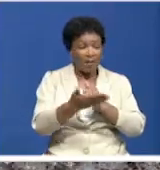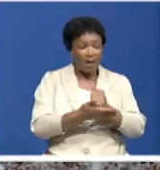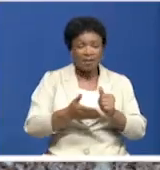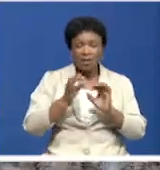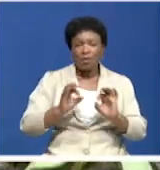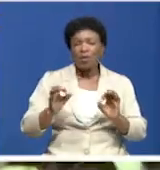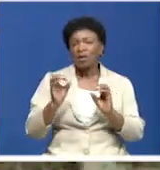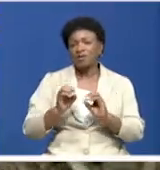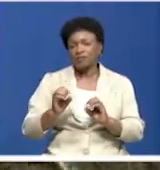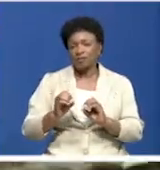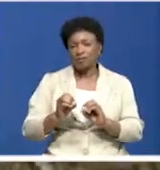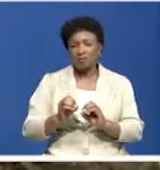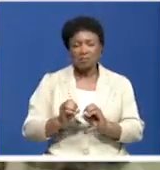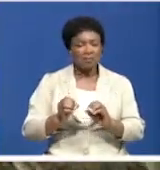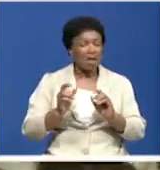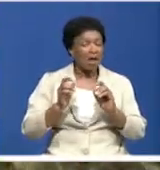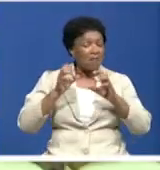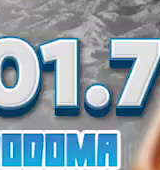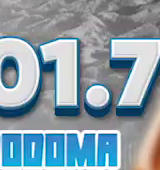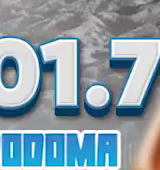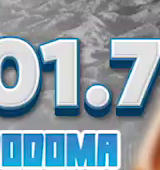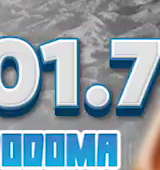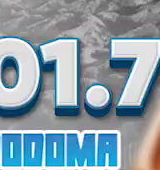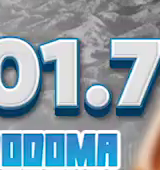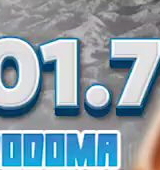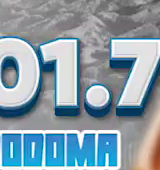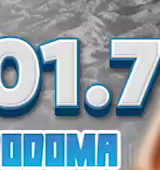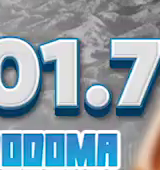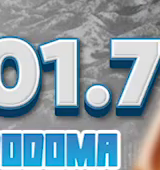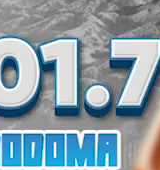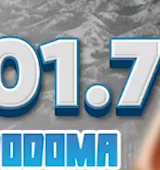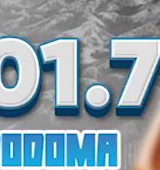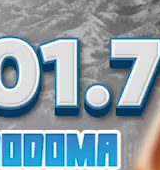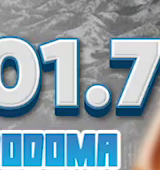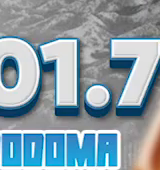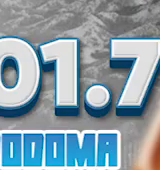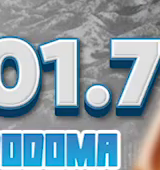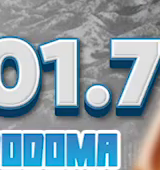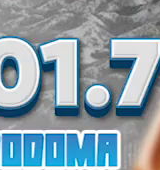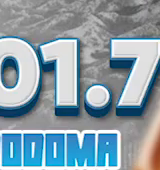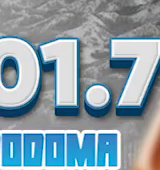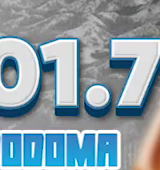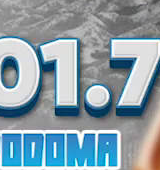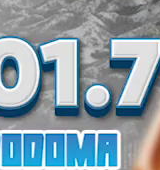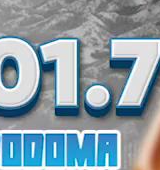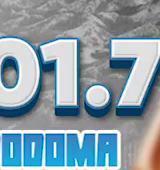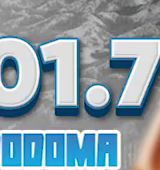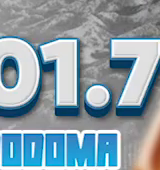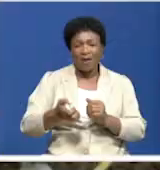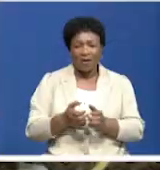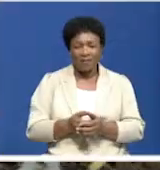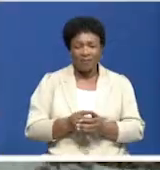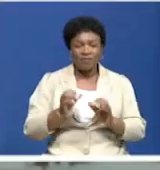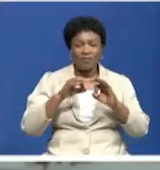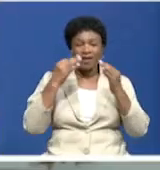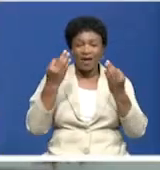mvu ziki za kut toha katika maeneo husa kwa mukt dha Huo taas Ya uzala wa mbu ya es seed mko ni